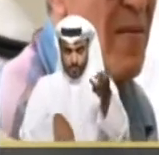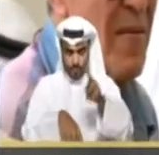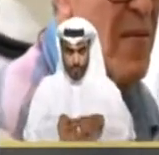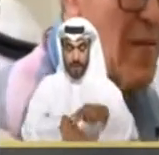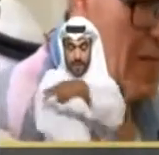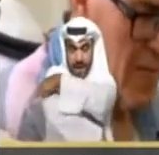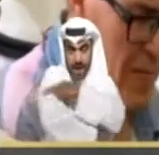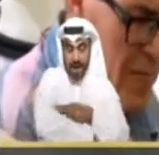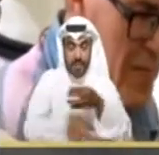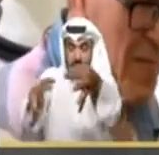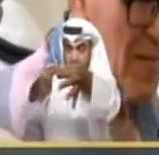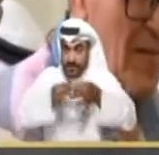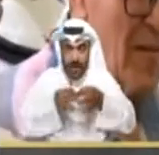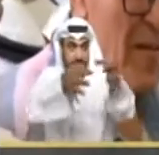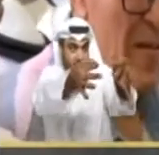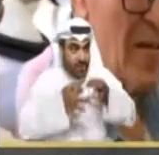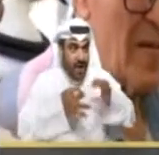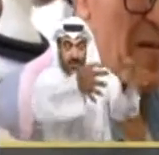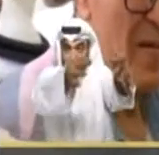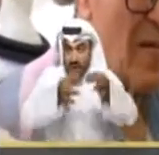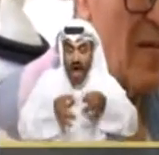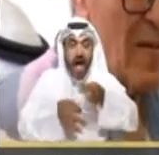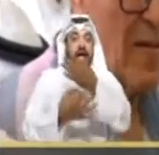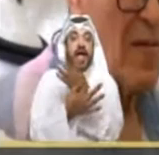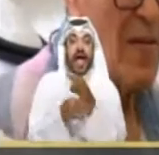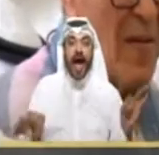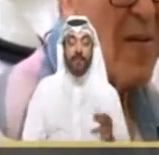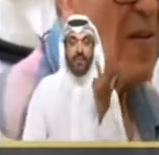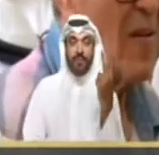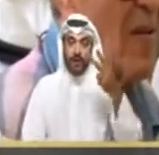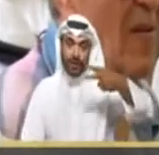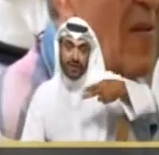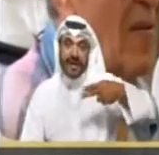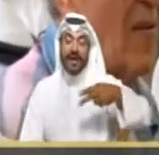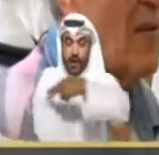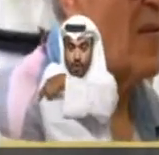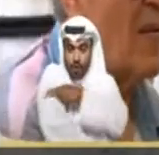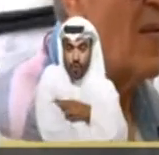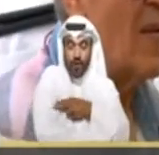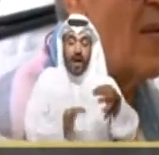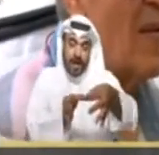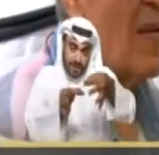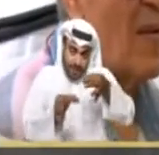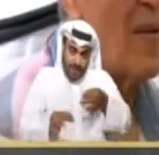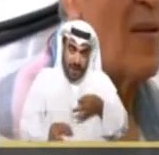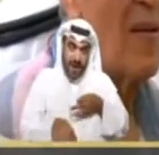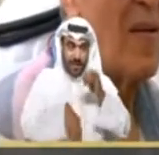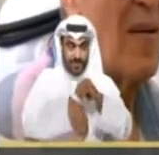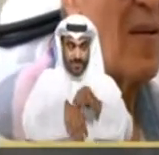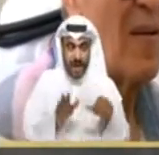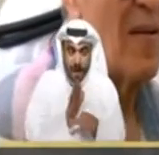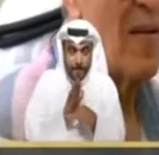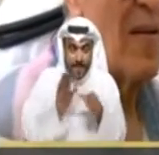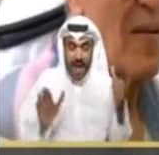النواب اجمعين باجماع 28 نائب الحاضرين رسالتهم اللي طلبوا مني، يمكن بداها الاخ